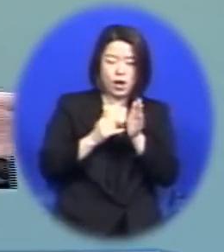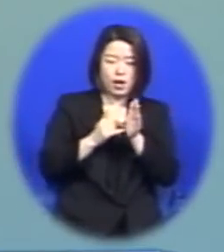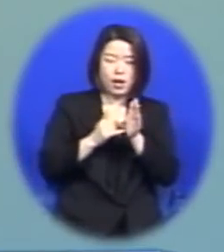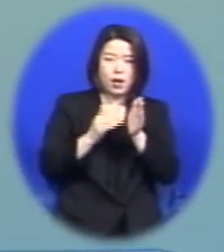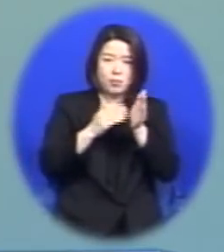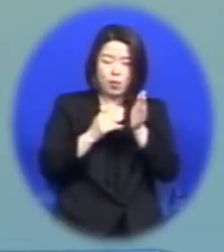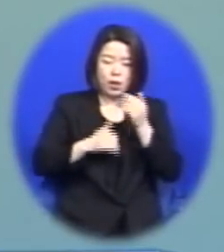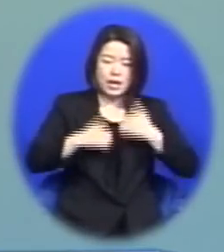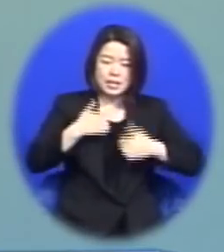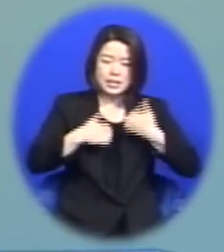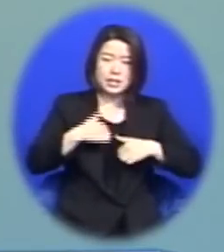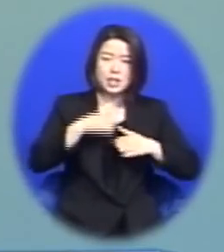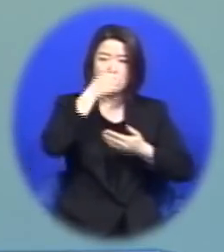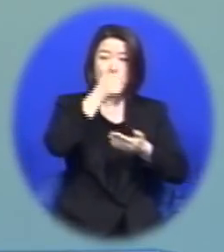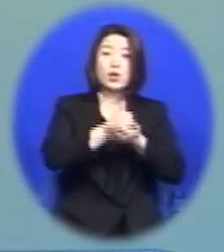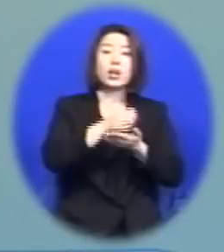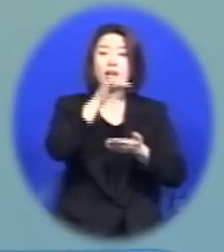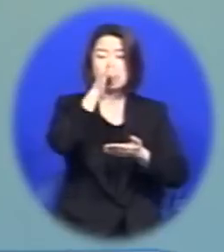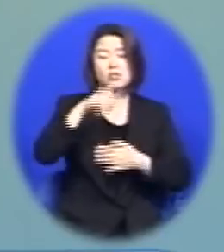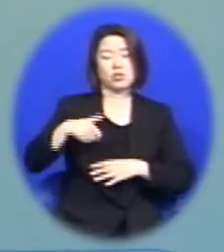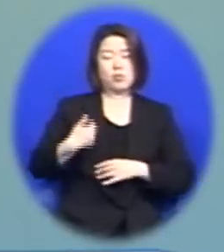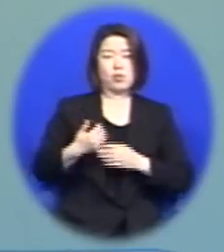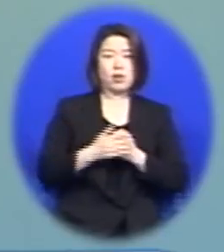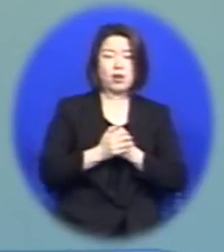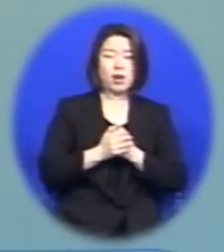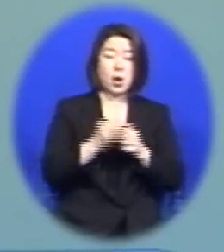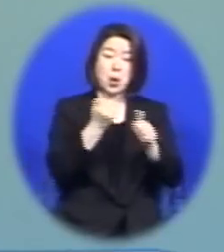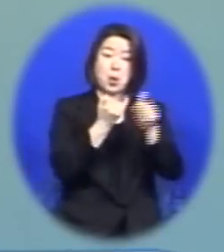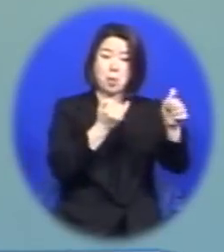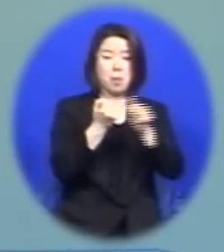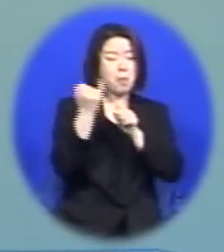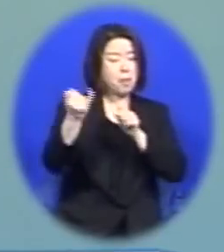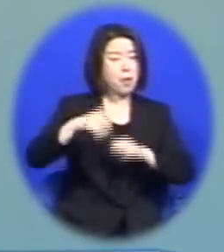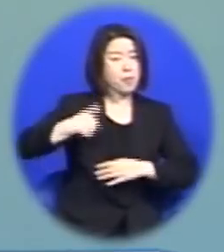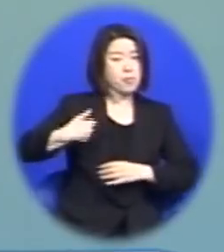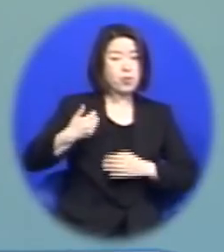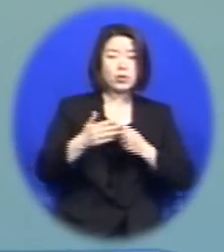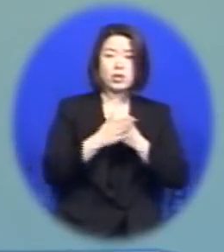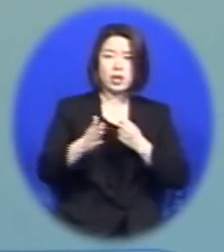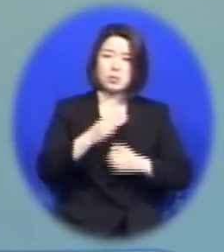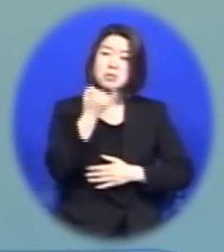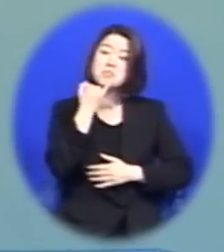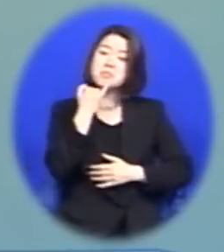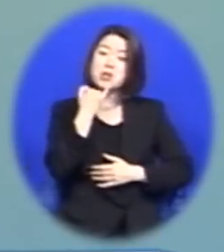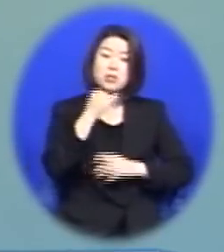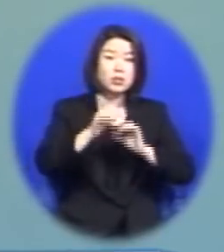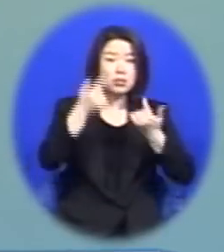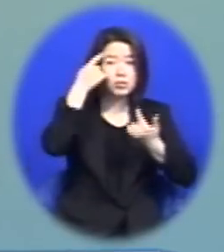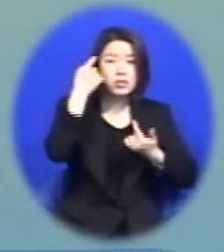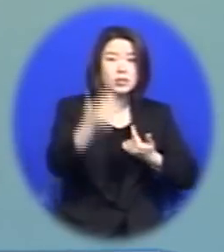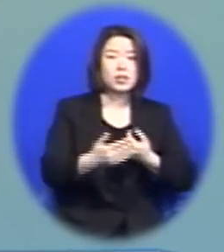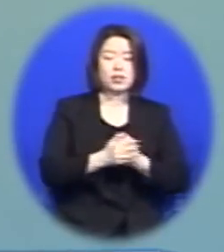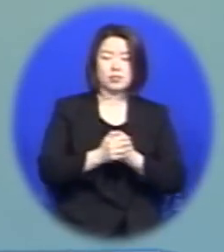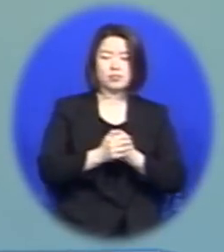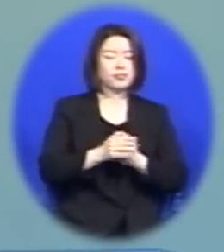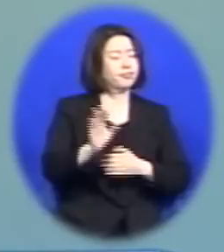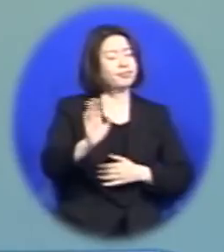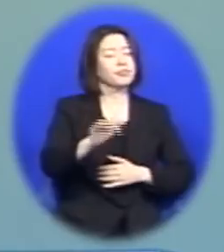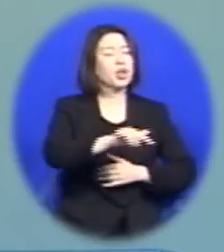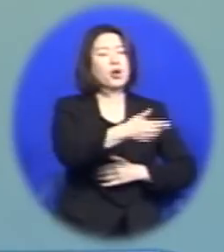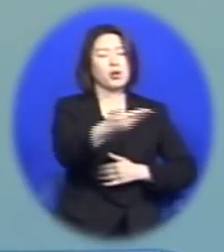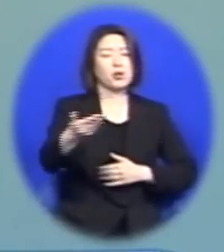죄가 있는지만 배우자가 모르니까 뭐 괜찮지 않느냐 여러분 몰라서 하는